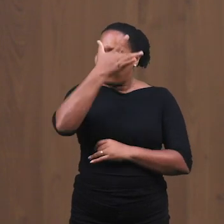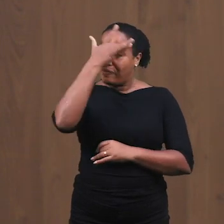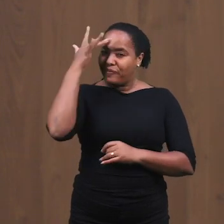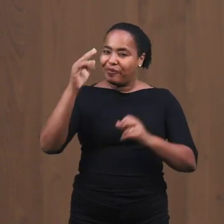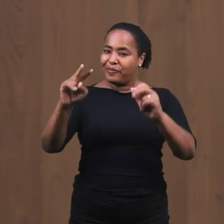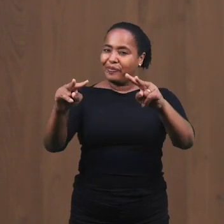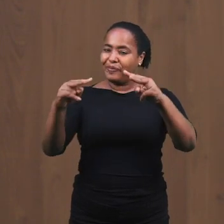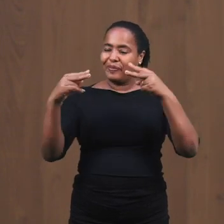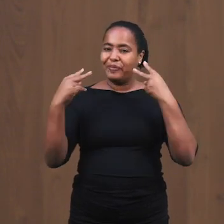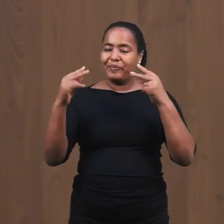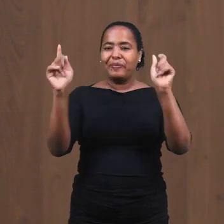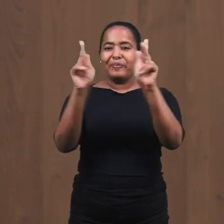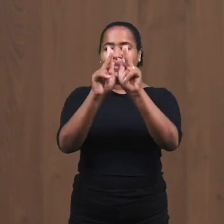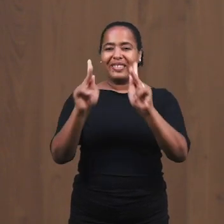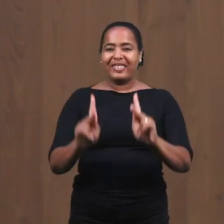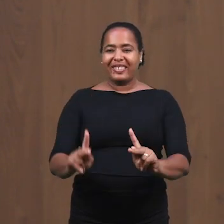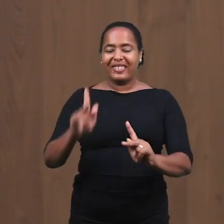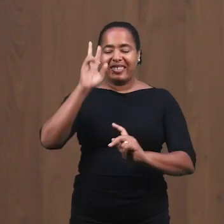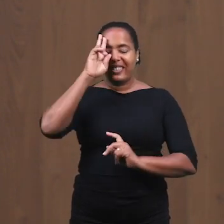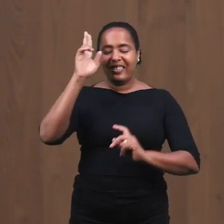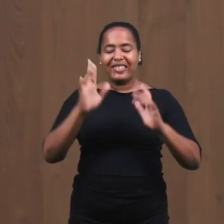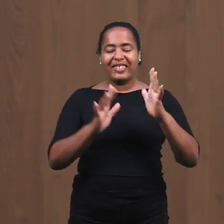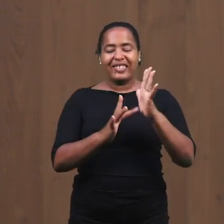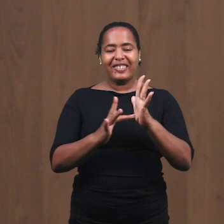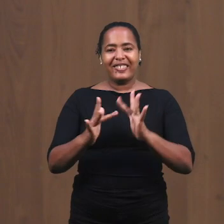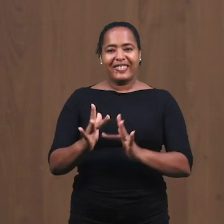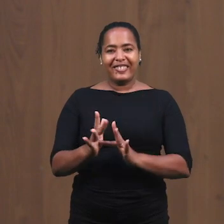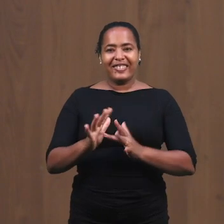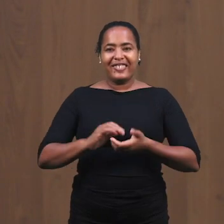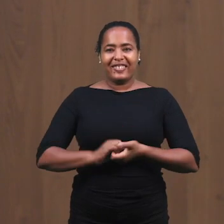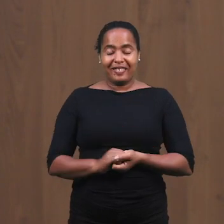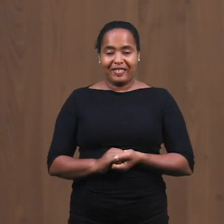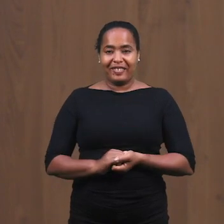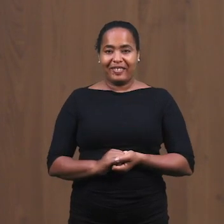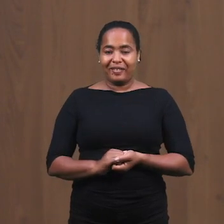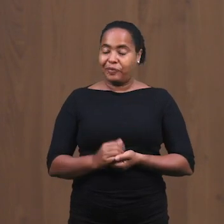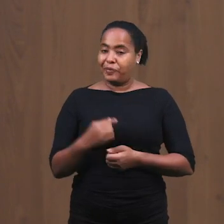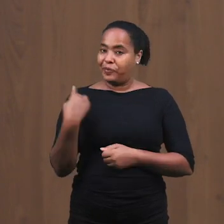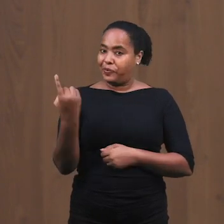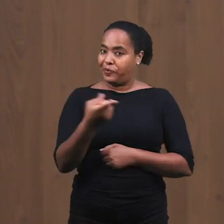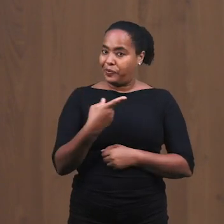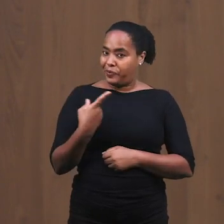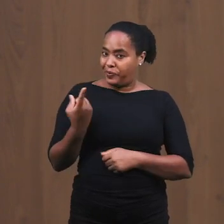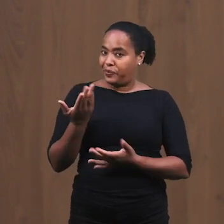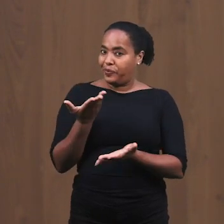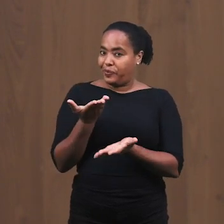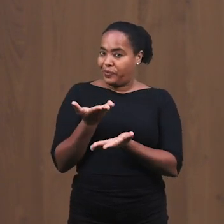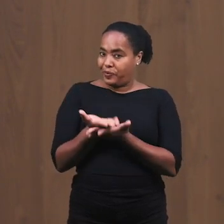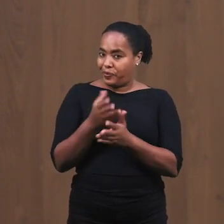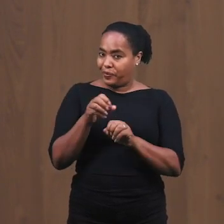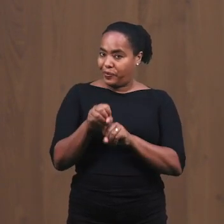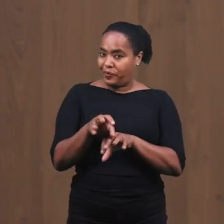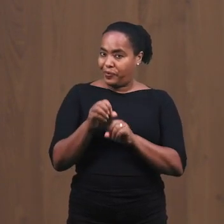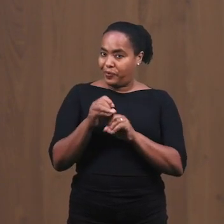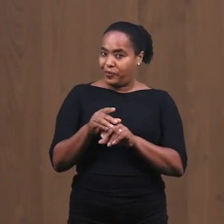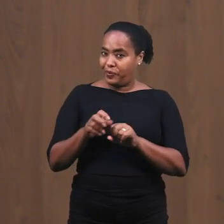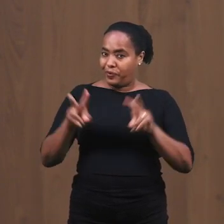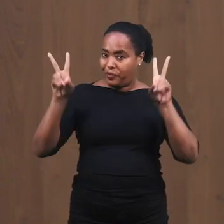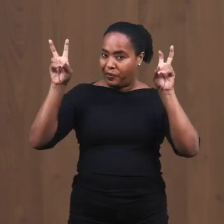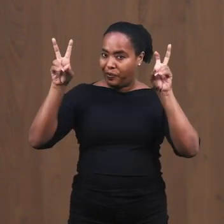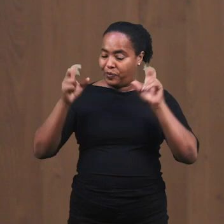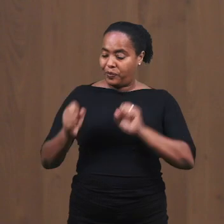подростков и тех, кто смотрит нас миром Господа Иисуса. Наша тема –